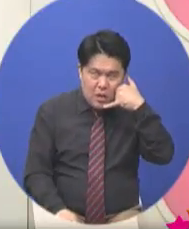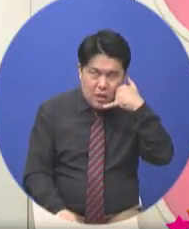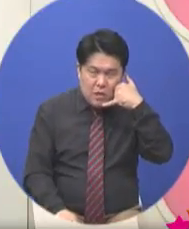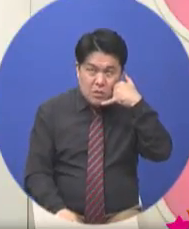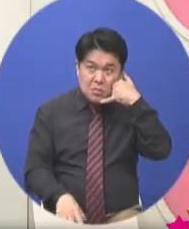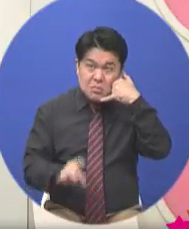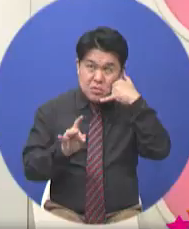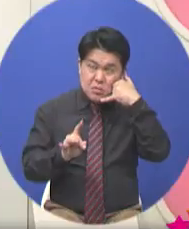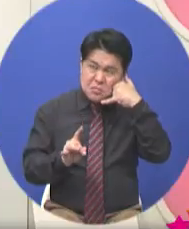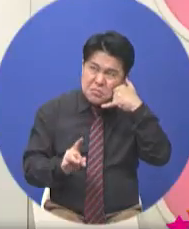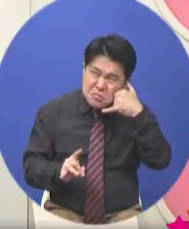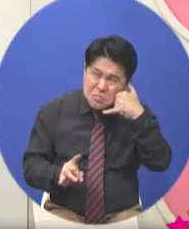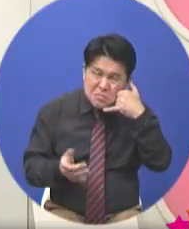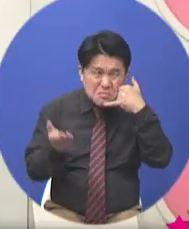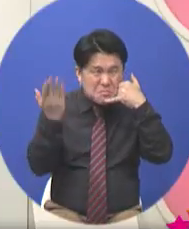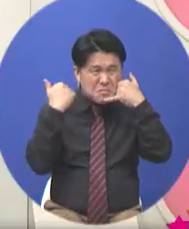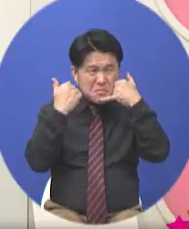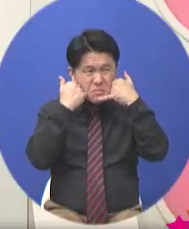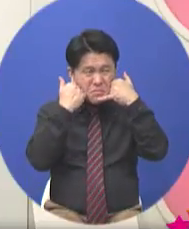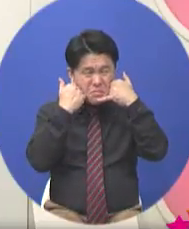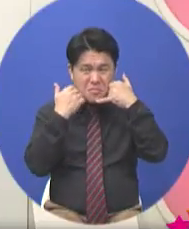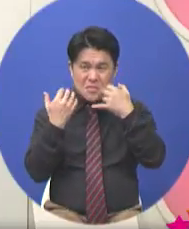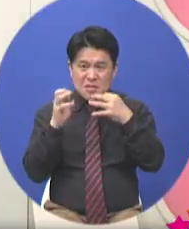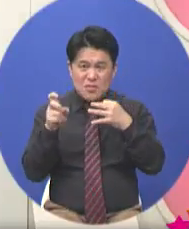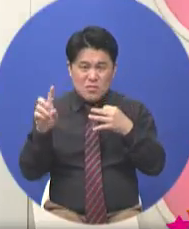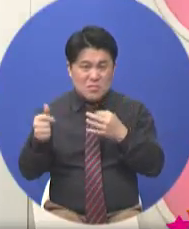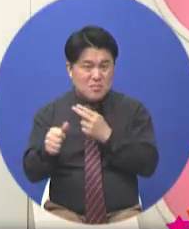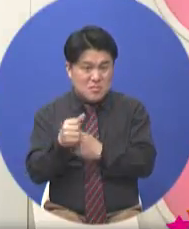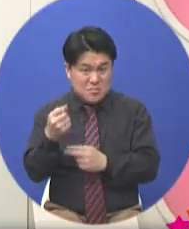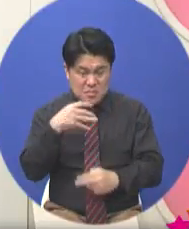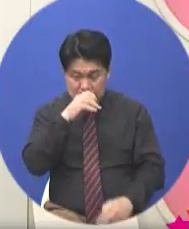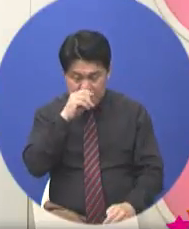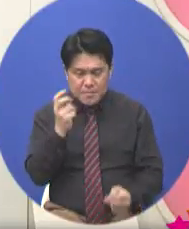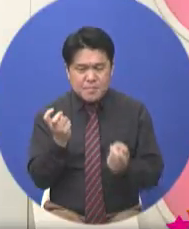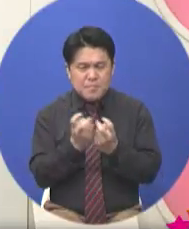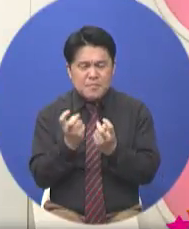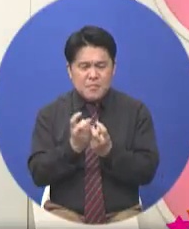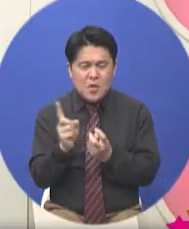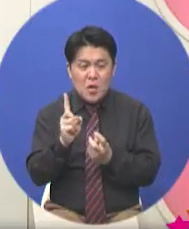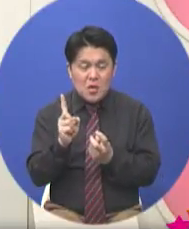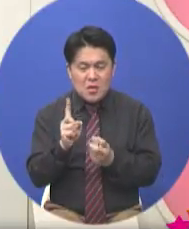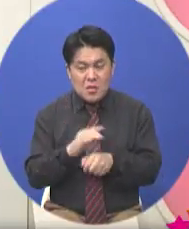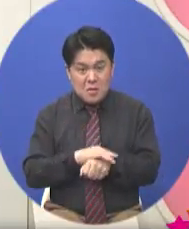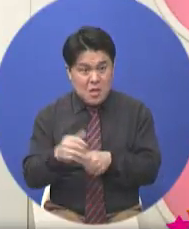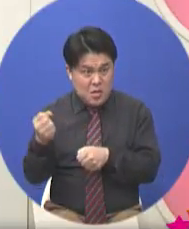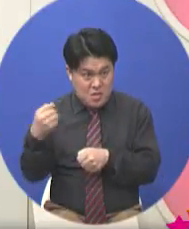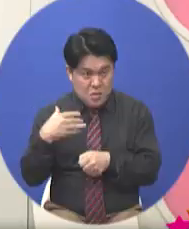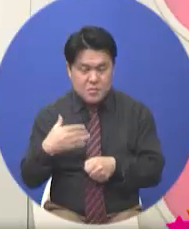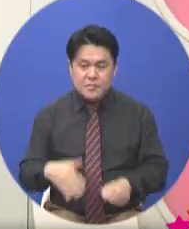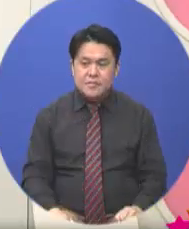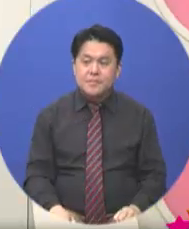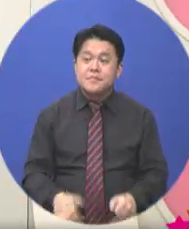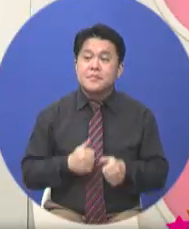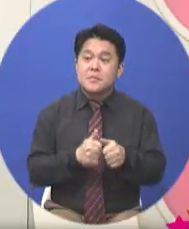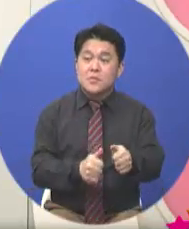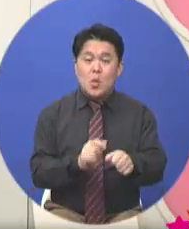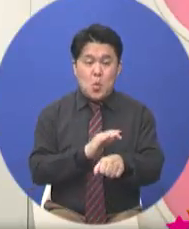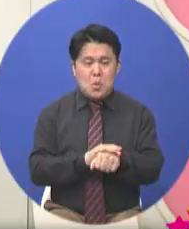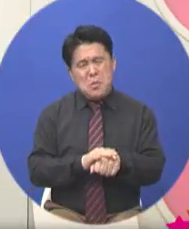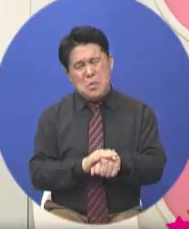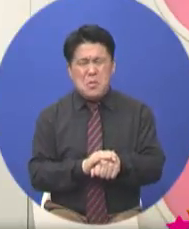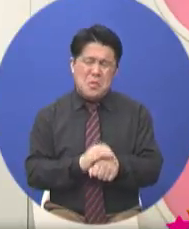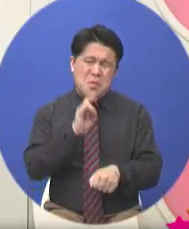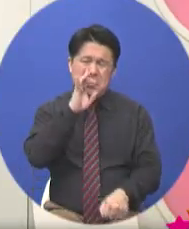조금 처음에 부르다가 저번에 그 김용만 선생님만 계시니까. 예. 예. 방법을 잘 걸쳐주더라고요. 예. 예. 따라하니까 또 막 잘 안